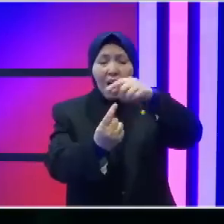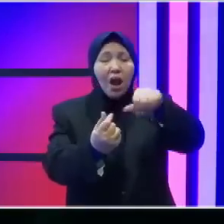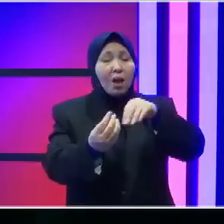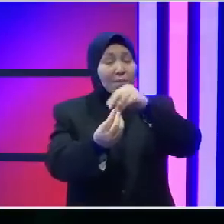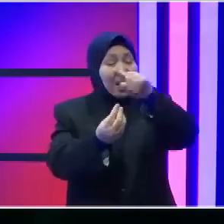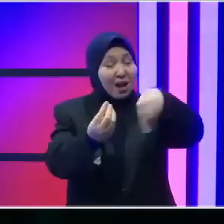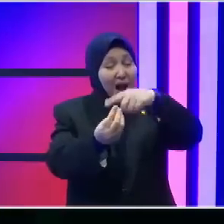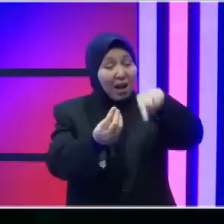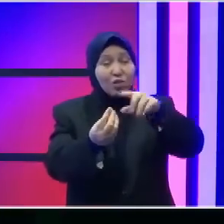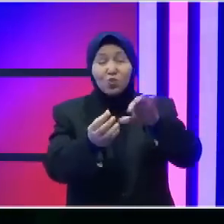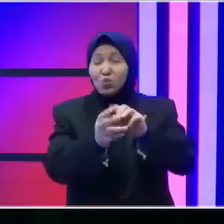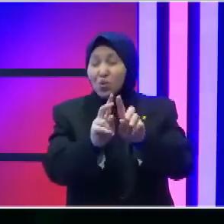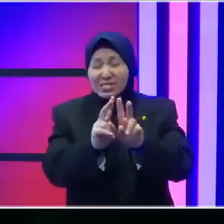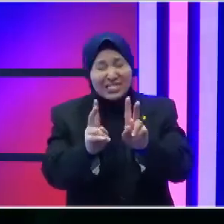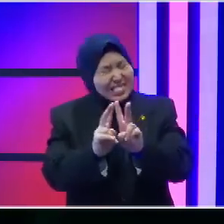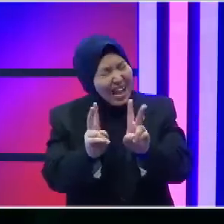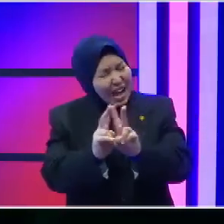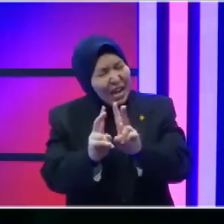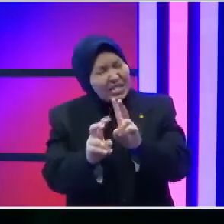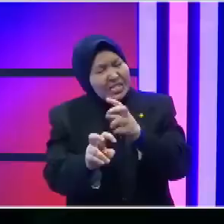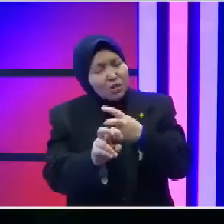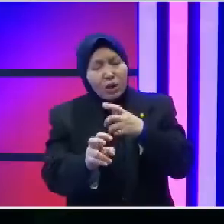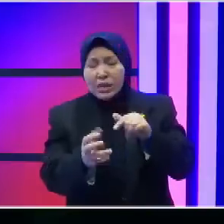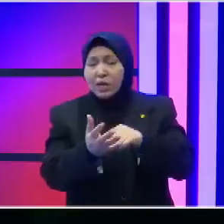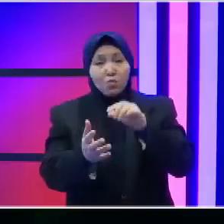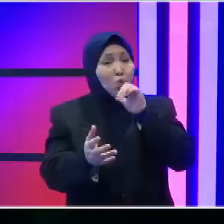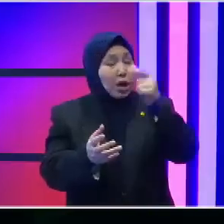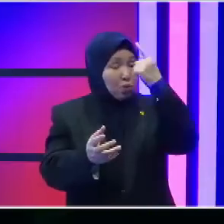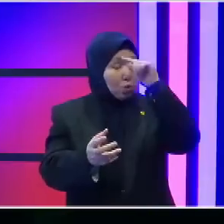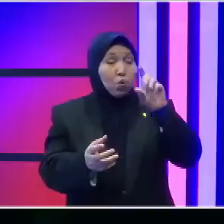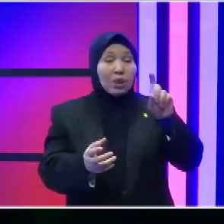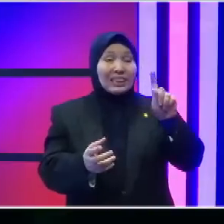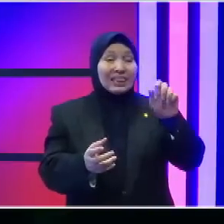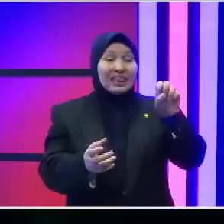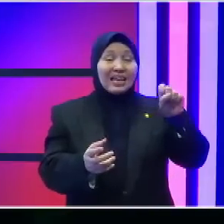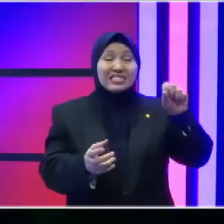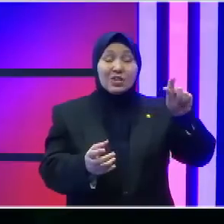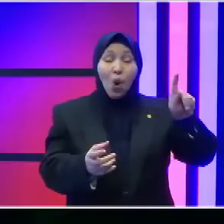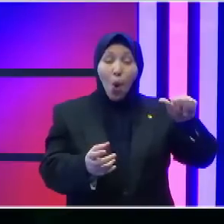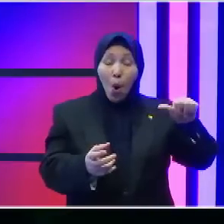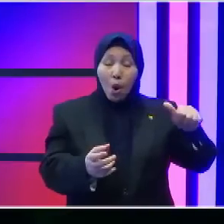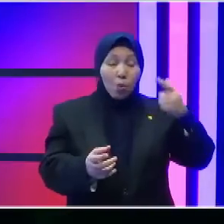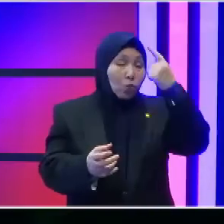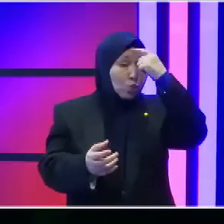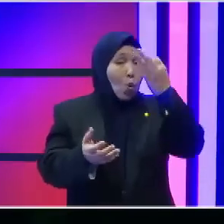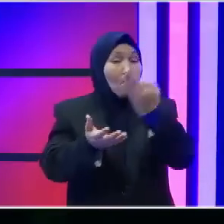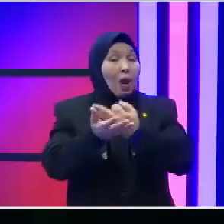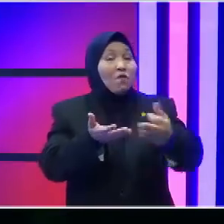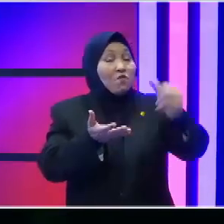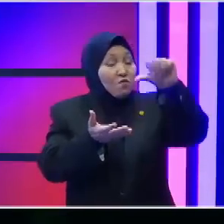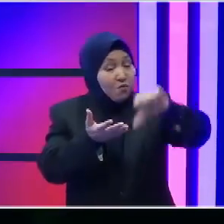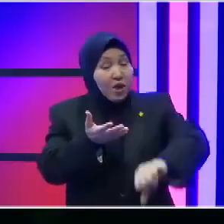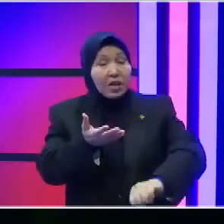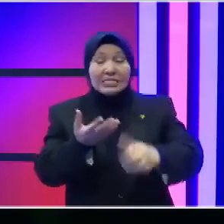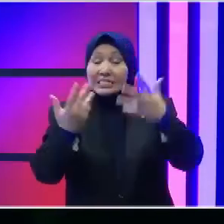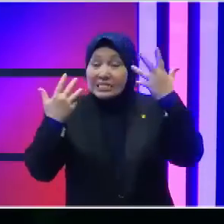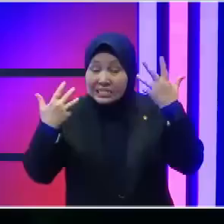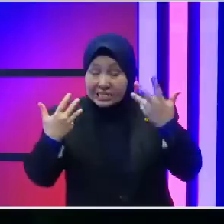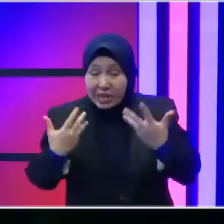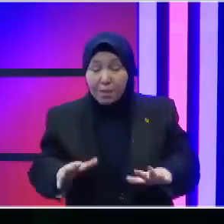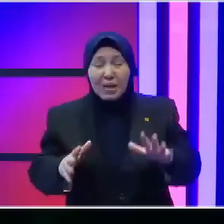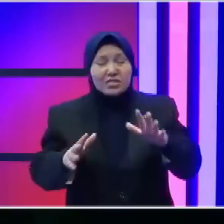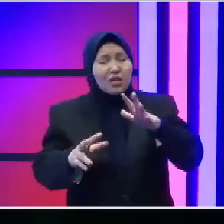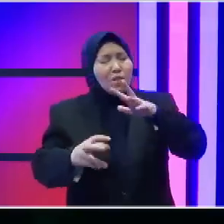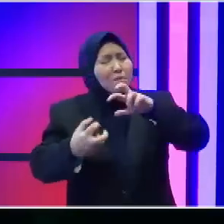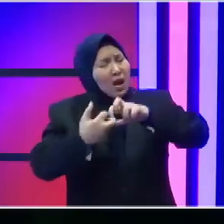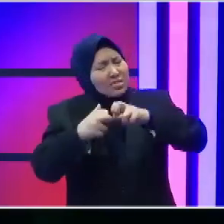bahawa ada Allah, dan Allah kata ini bukan untuk litashqa, itu salah satu maksudnya ialah untuk menggagalkan kamu, maksudnya selepas daripada perit